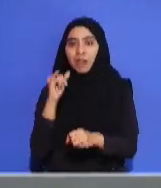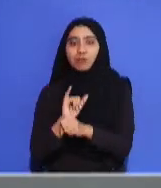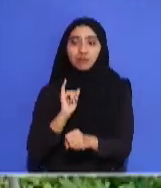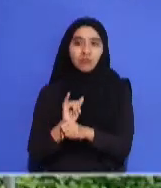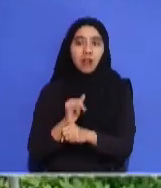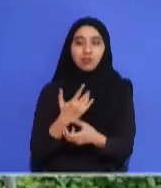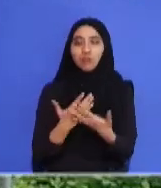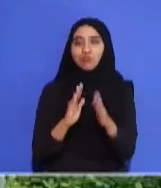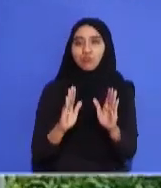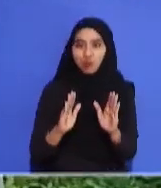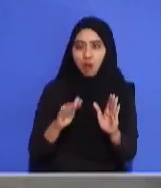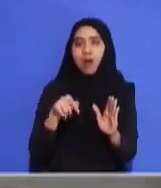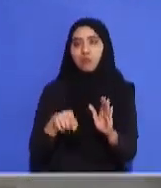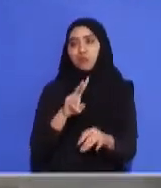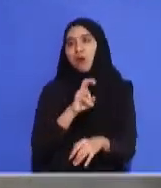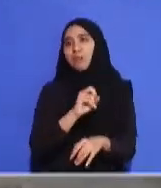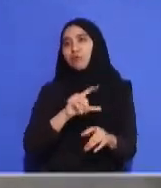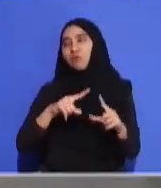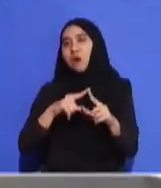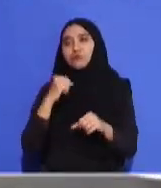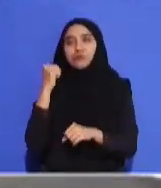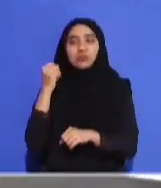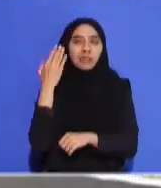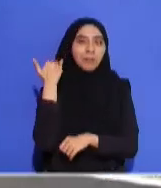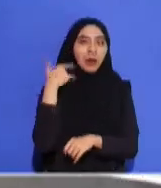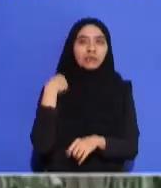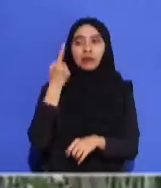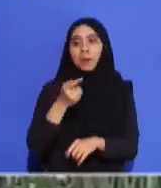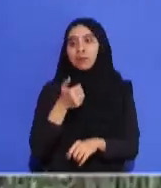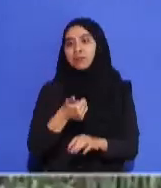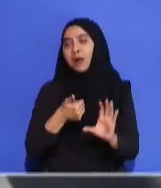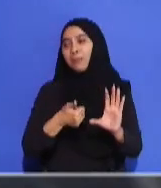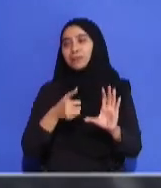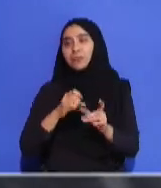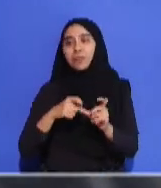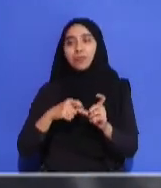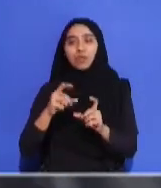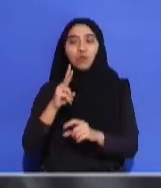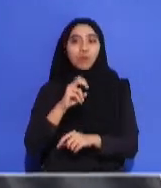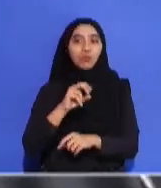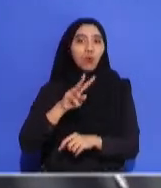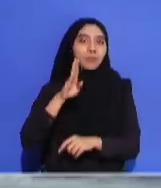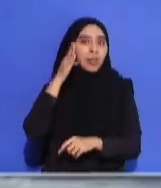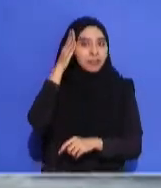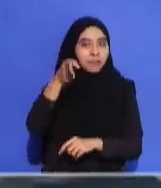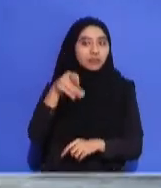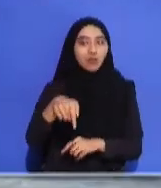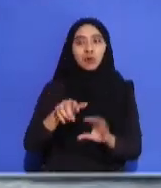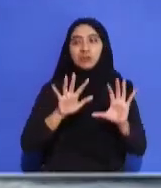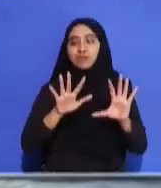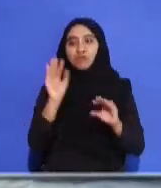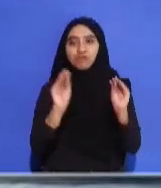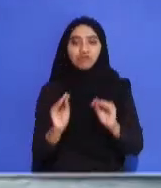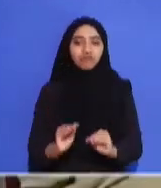mulai dibuka sejak tanggal 20 Agustus hingga 6 September 2024 terdapat 10 formasi yang terdiri dari